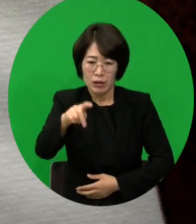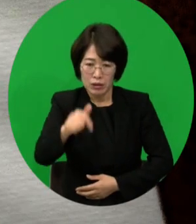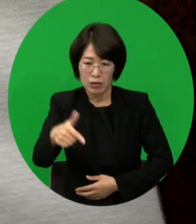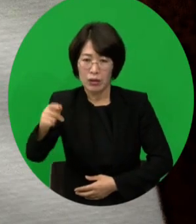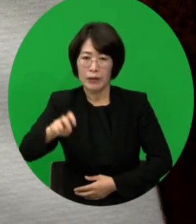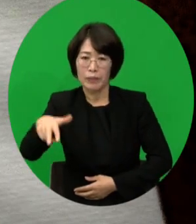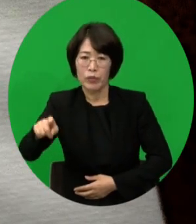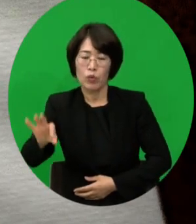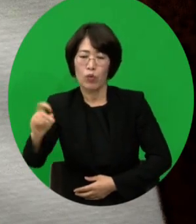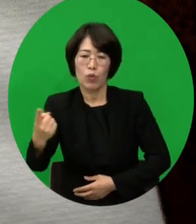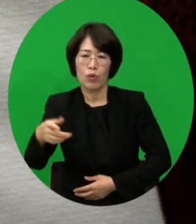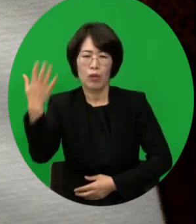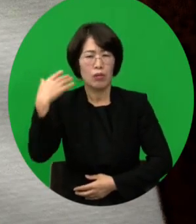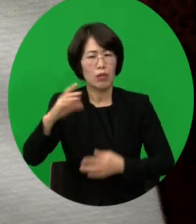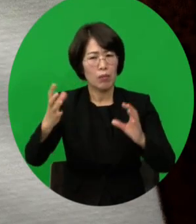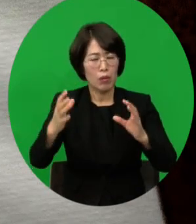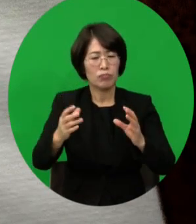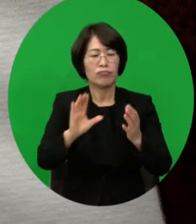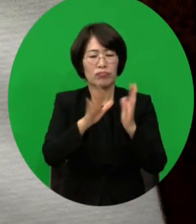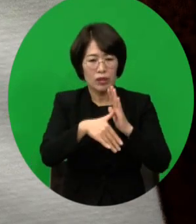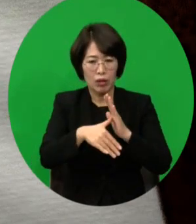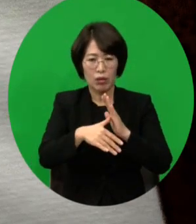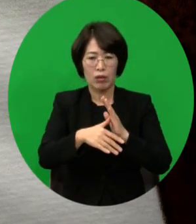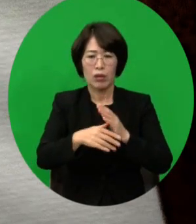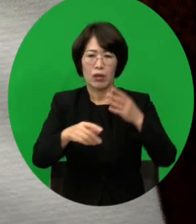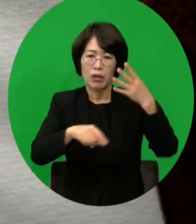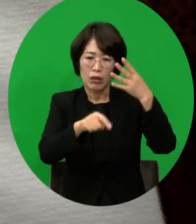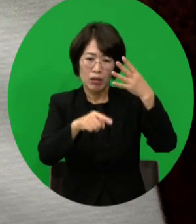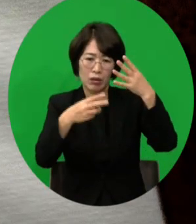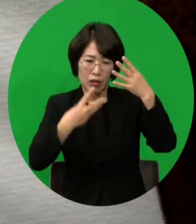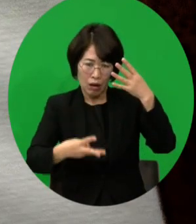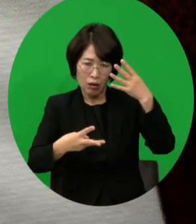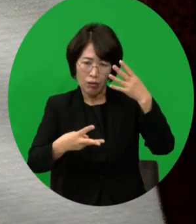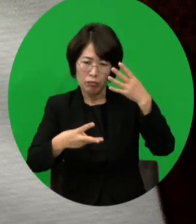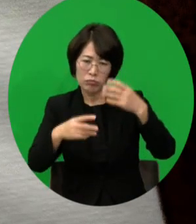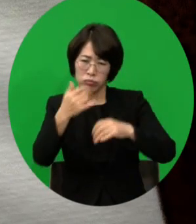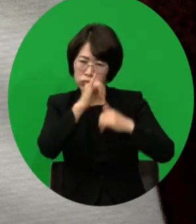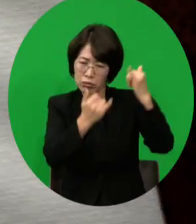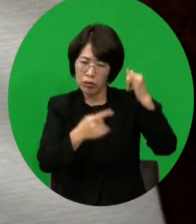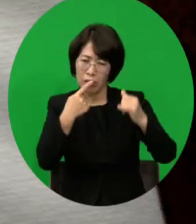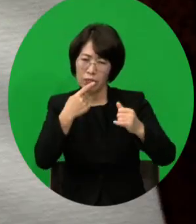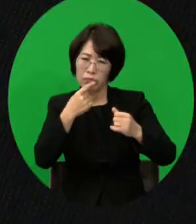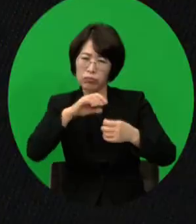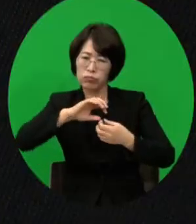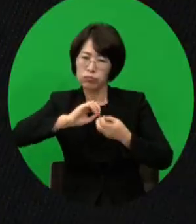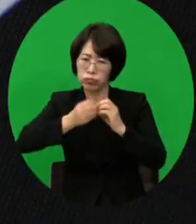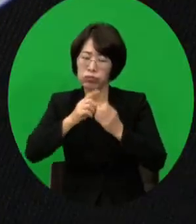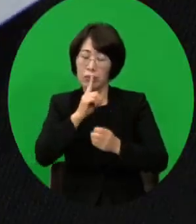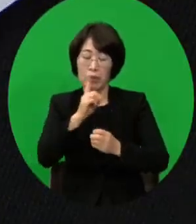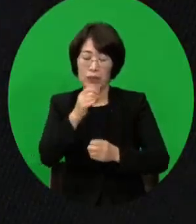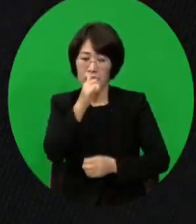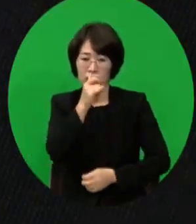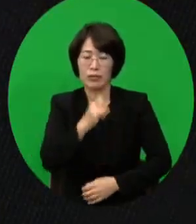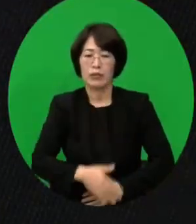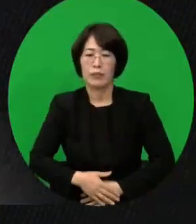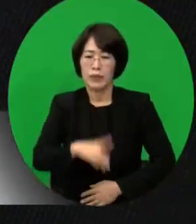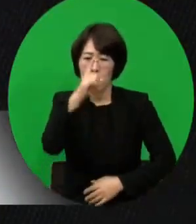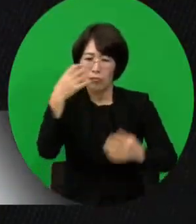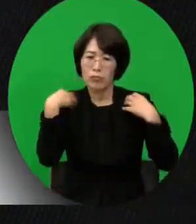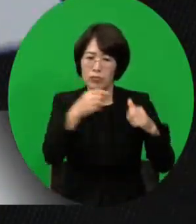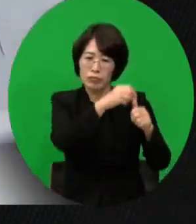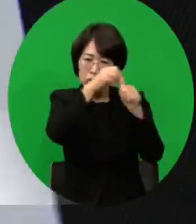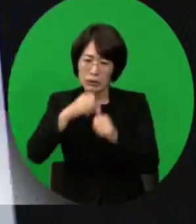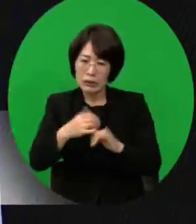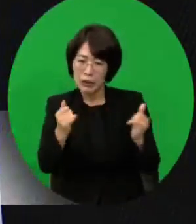책임자였고 정치적 성격을 뛰고 있다거나 미화 과장됐다는 발언을 한 것으로 알려졌습니다 이렇게 정부가 위촉한